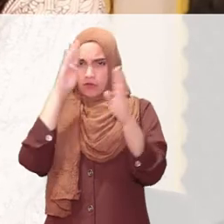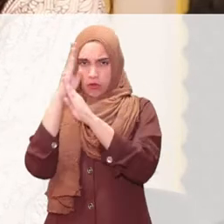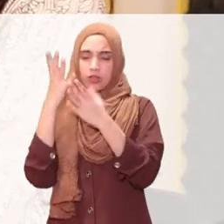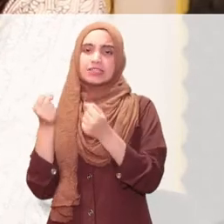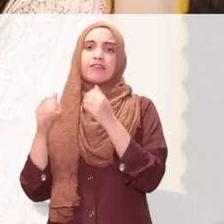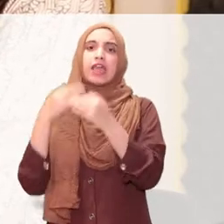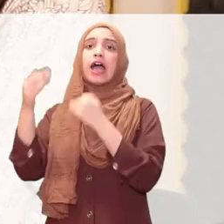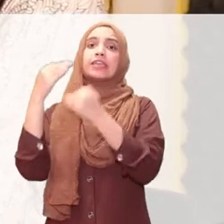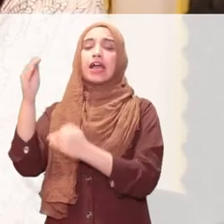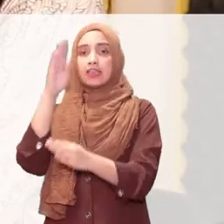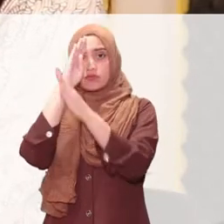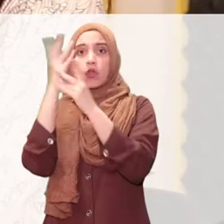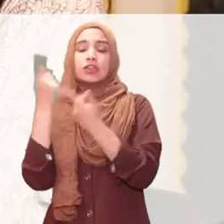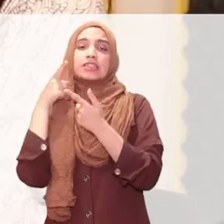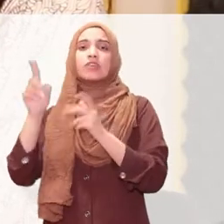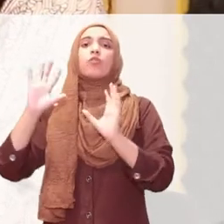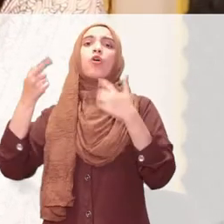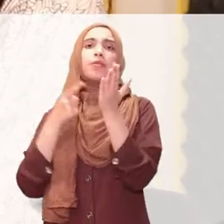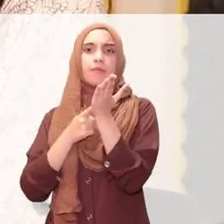सब्स्क्राइब करें